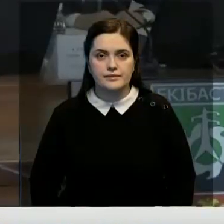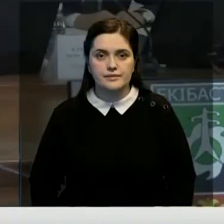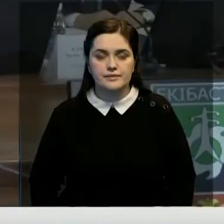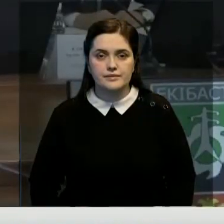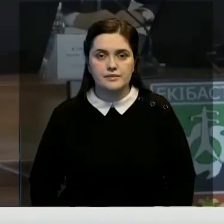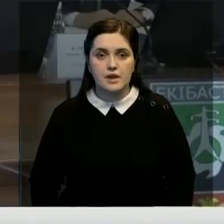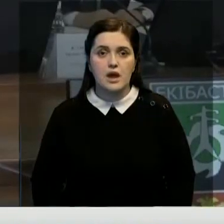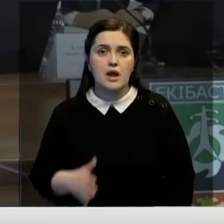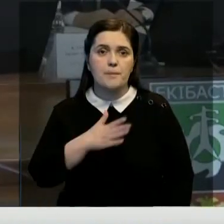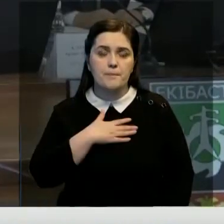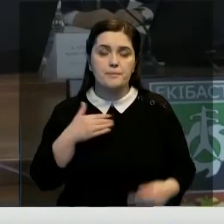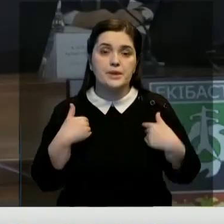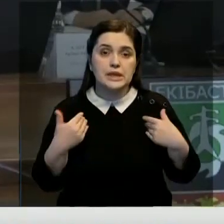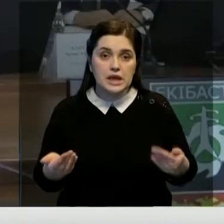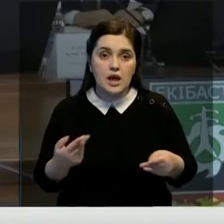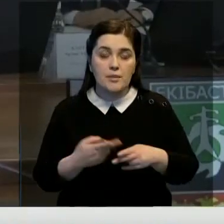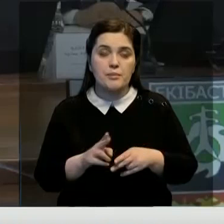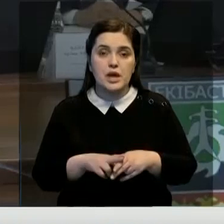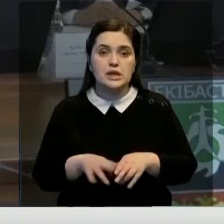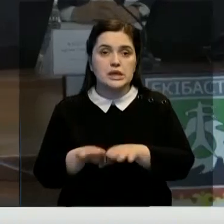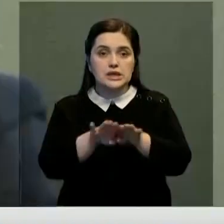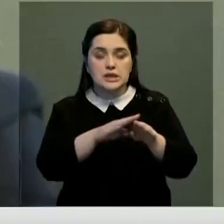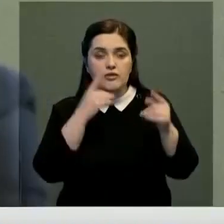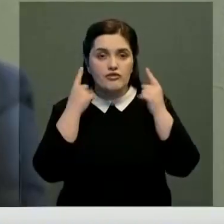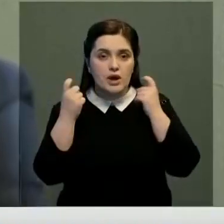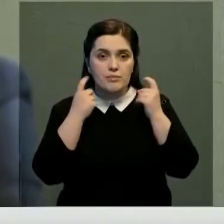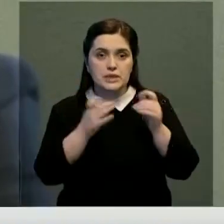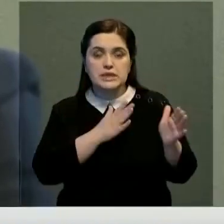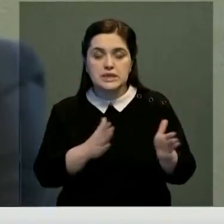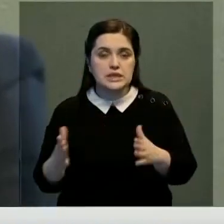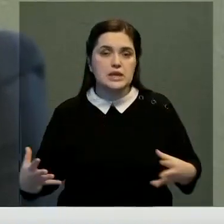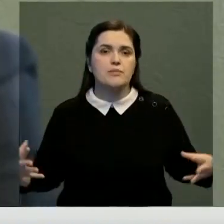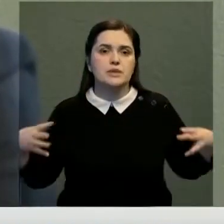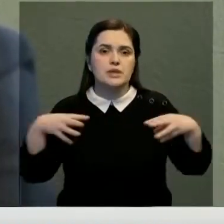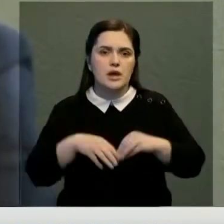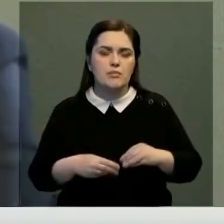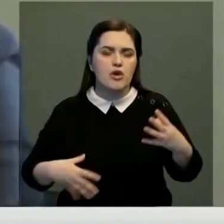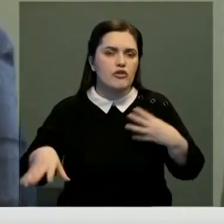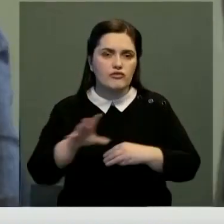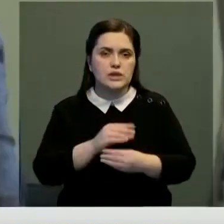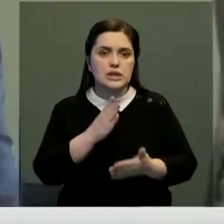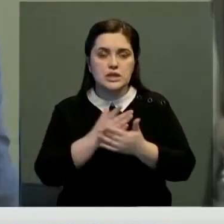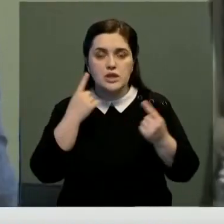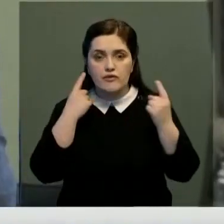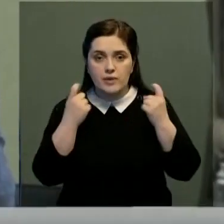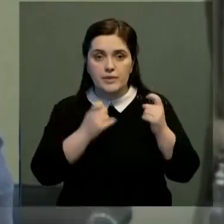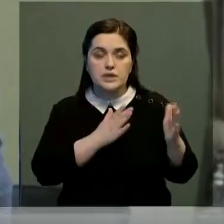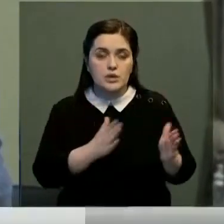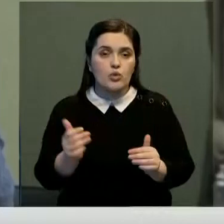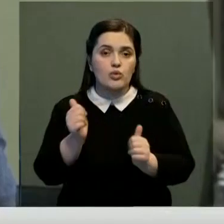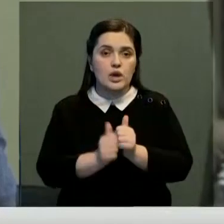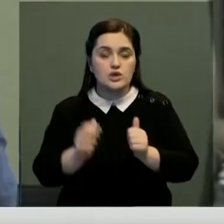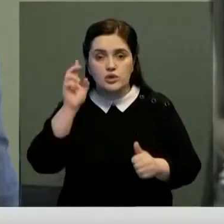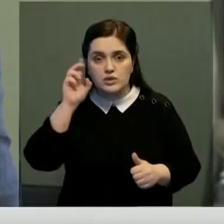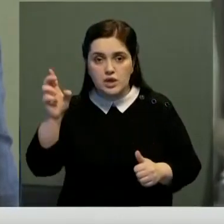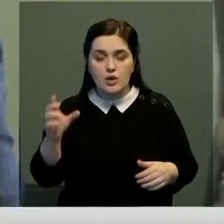Мы предлагаем создать единую информационную систему с интеграцией всех имеющихся информационных систем у каждого